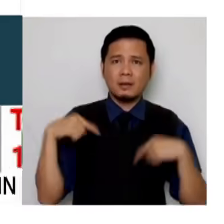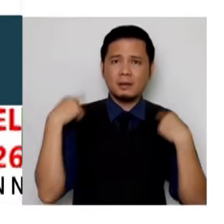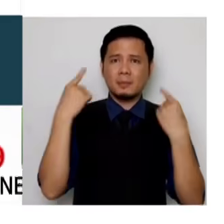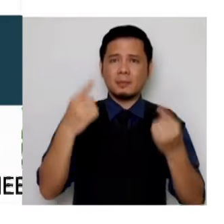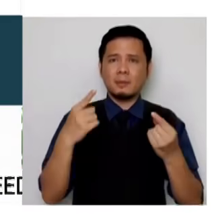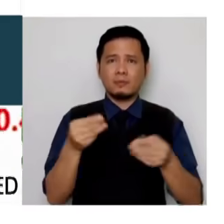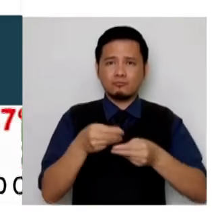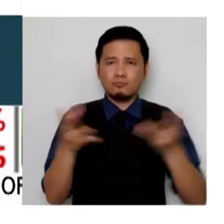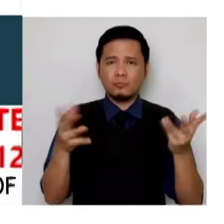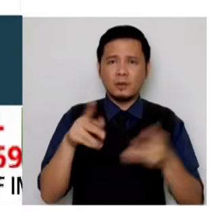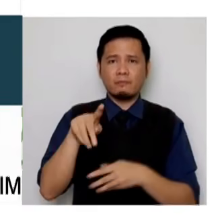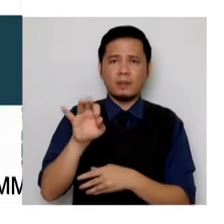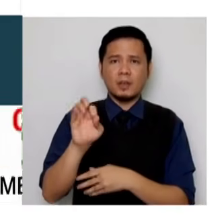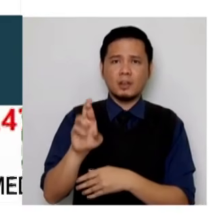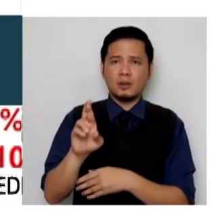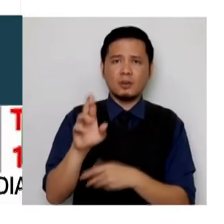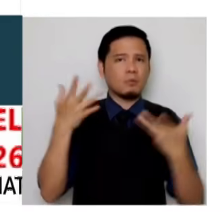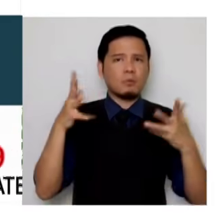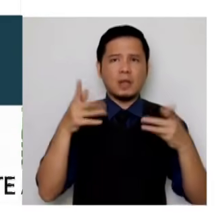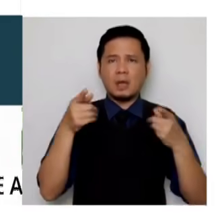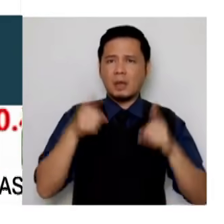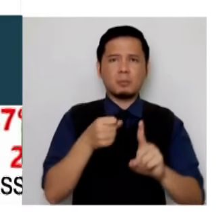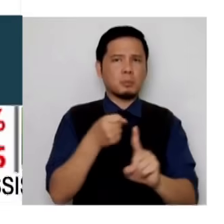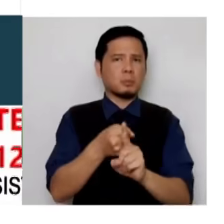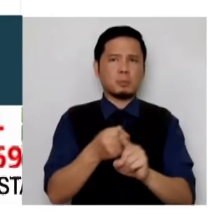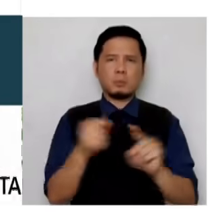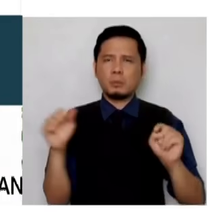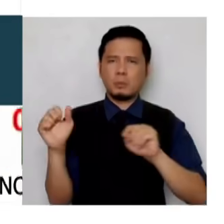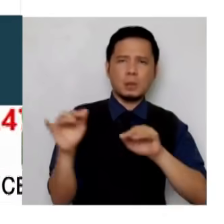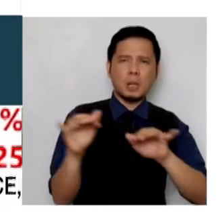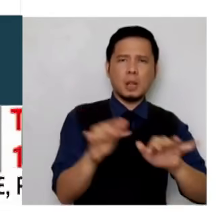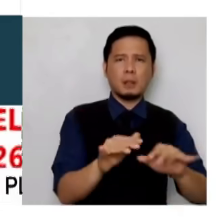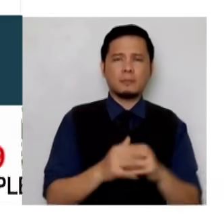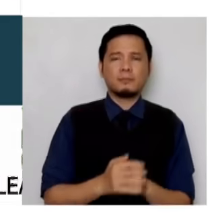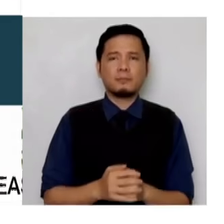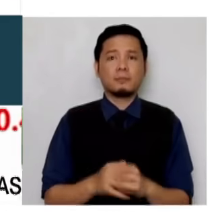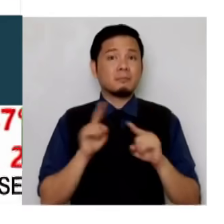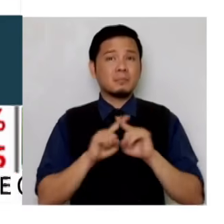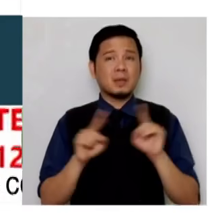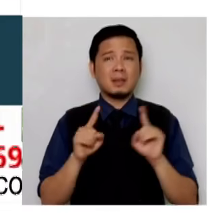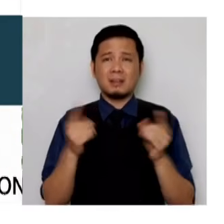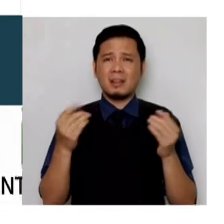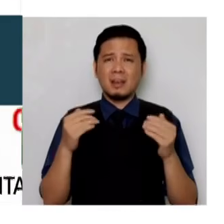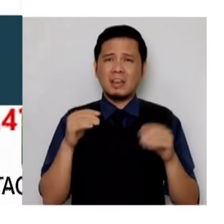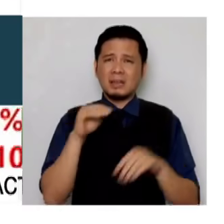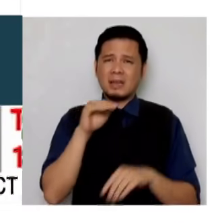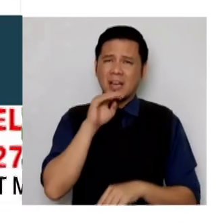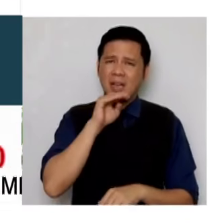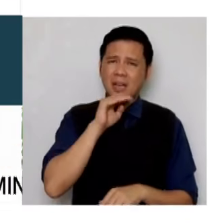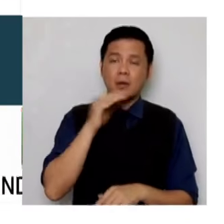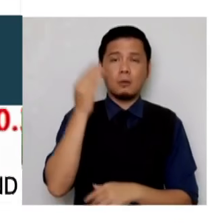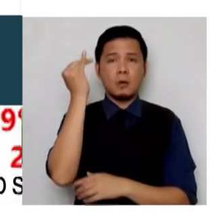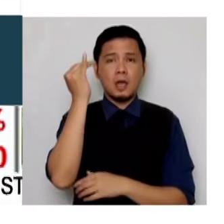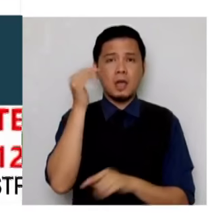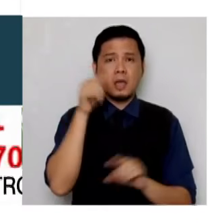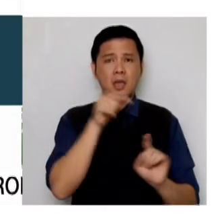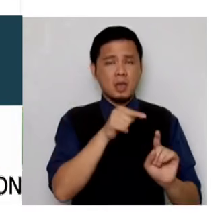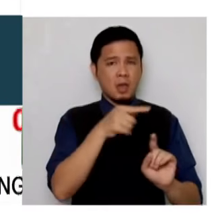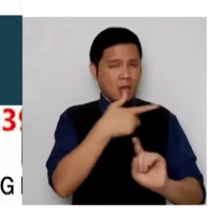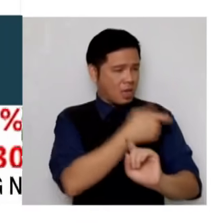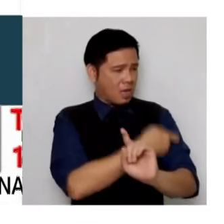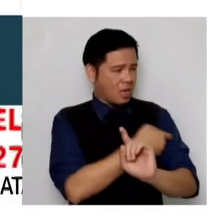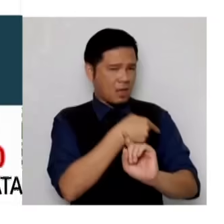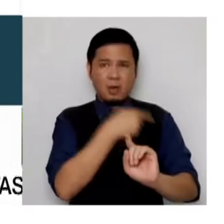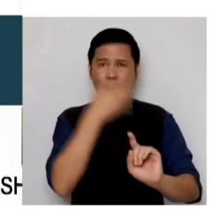ganong insidente. No? Ngayon, mahirap din naman yung hindi alam ng mga tao yung kung ano yung ibabakuna sa